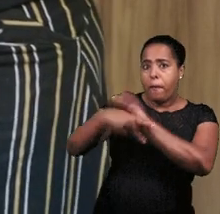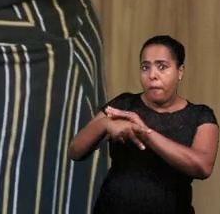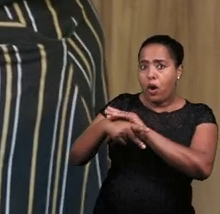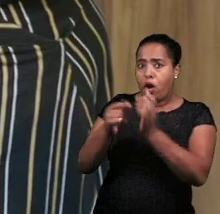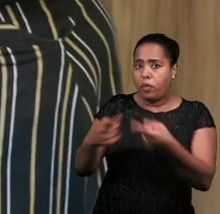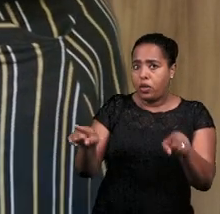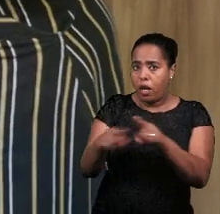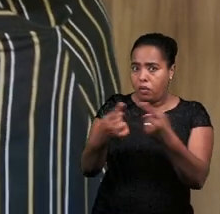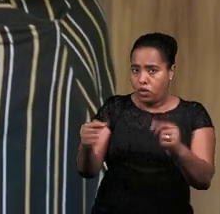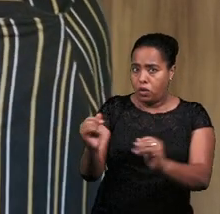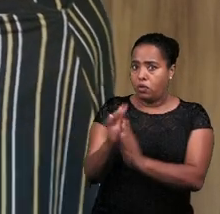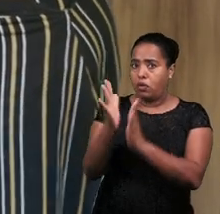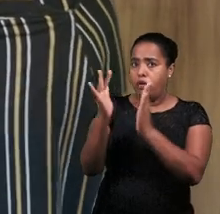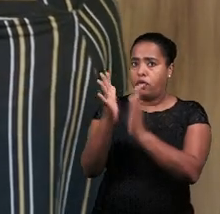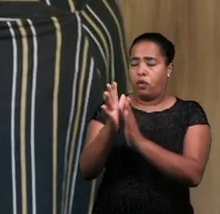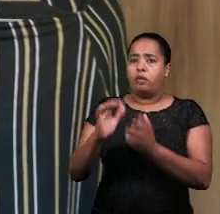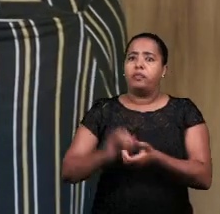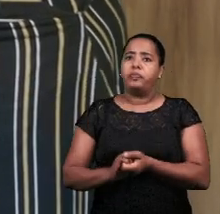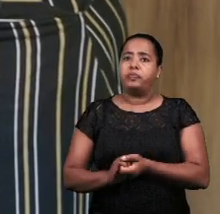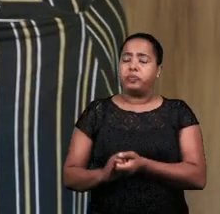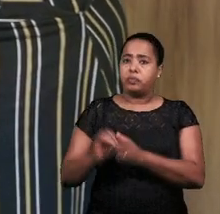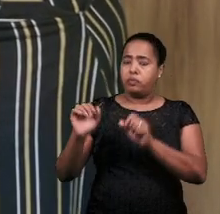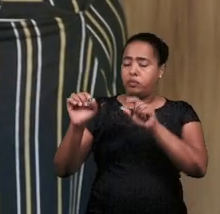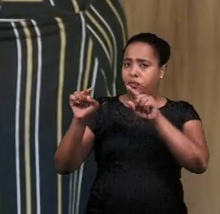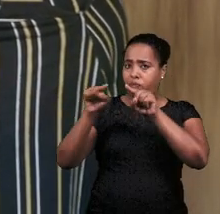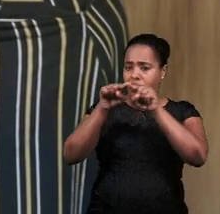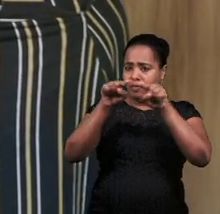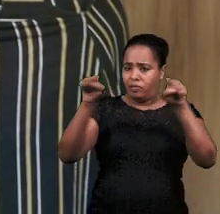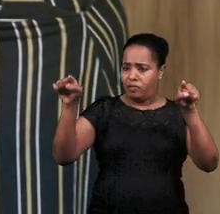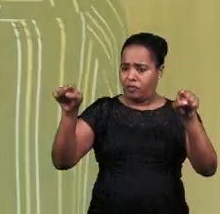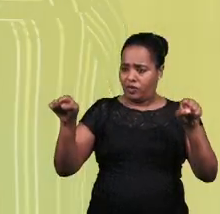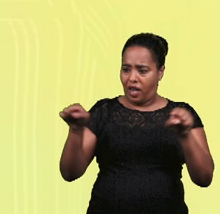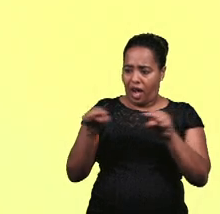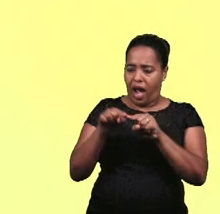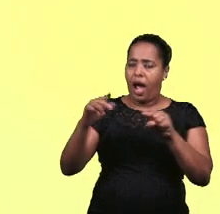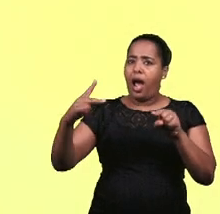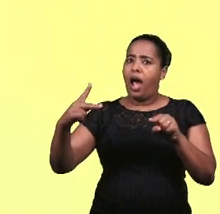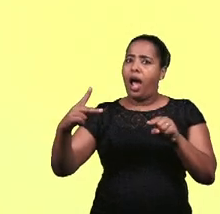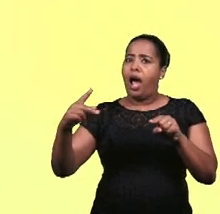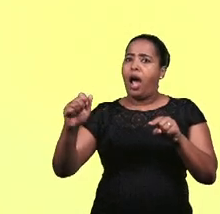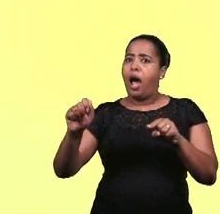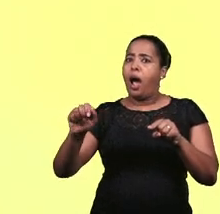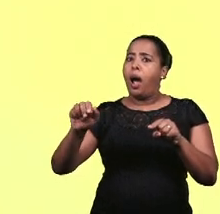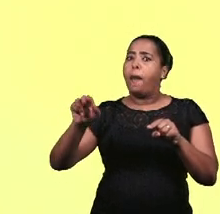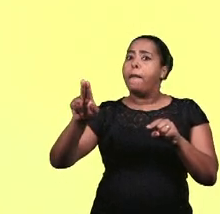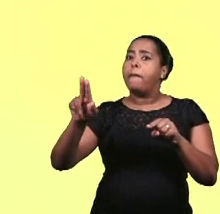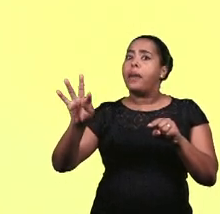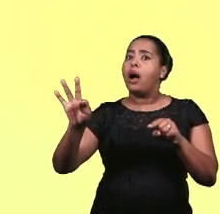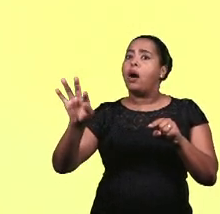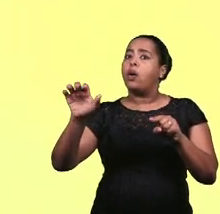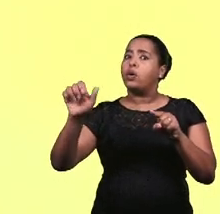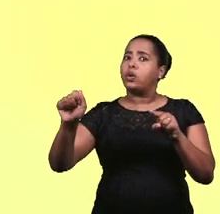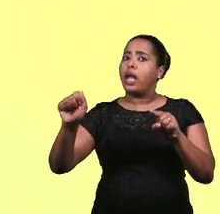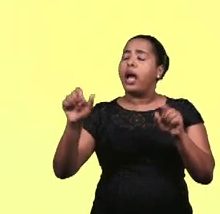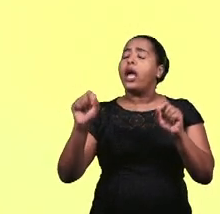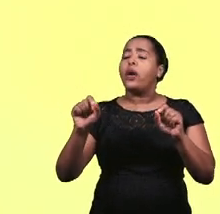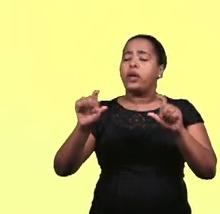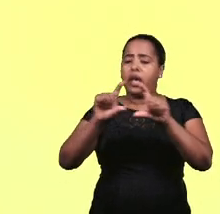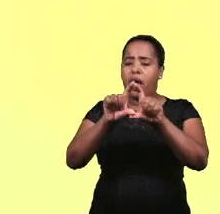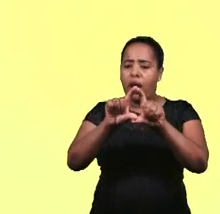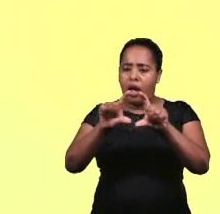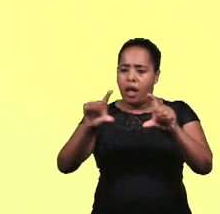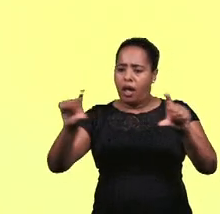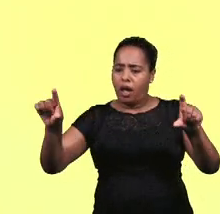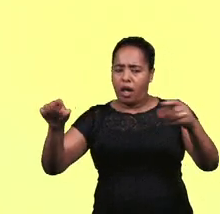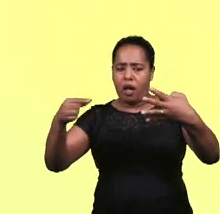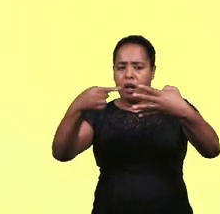de la louange. Ici, c'est donc le pentagramme. C'est l'ensemble des 5